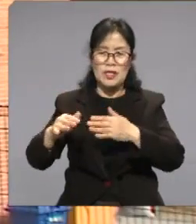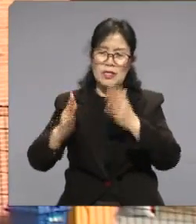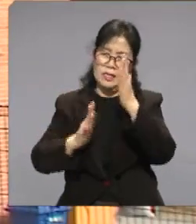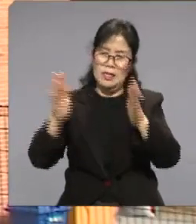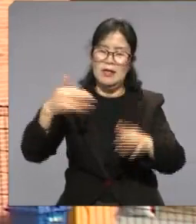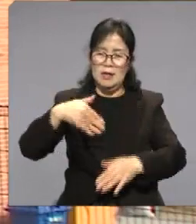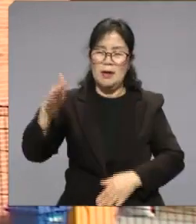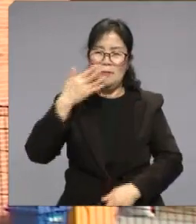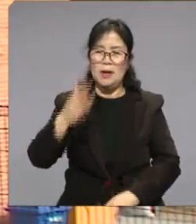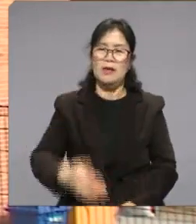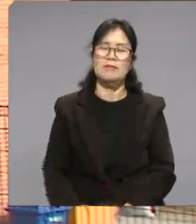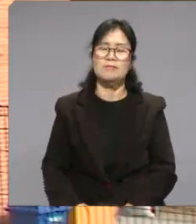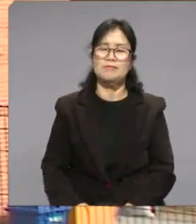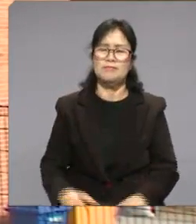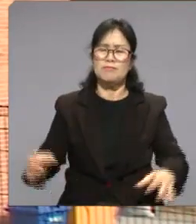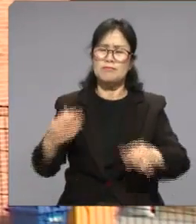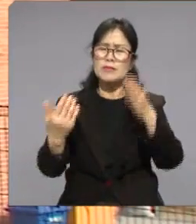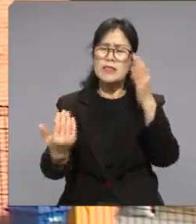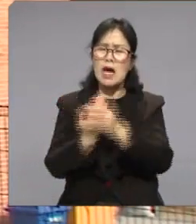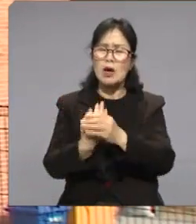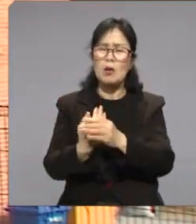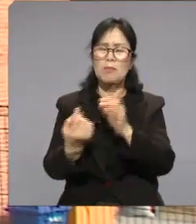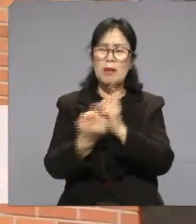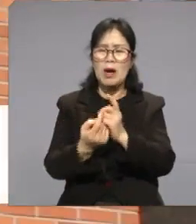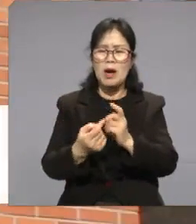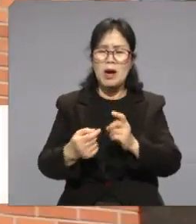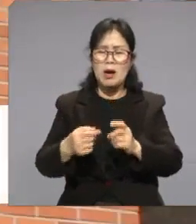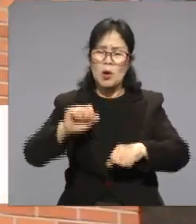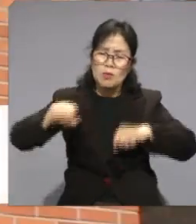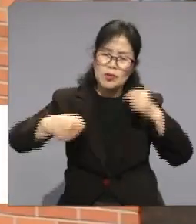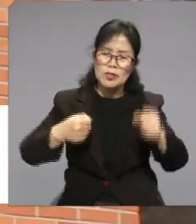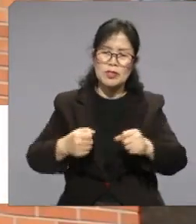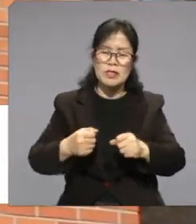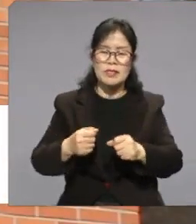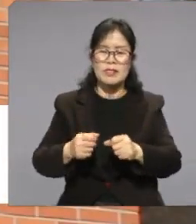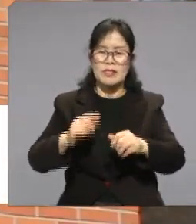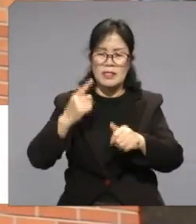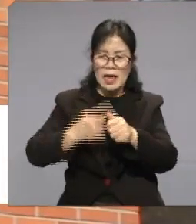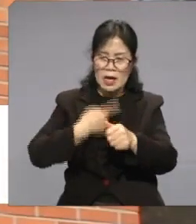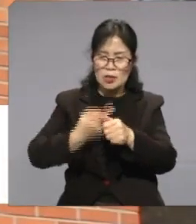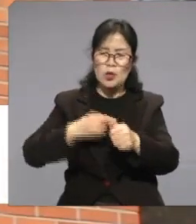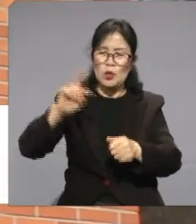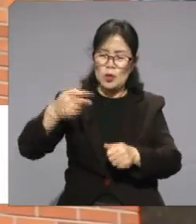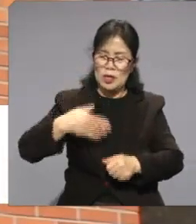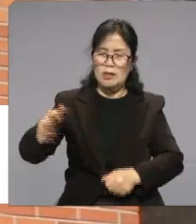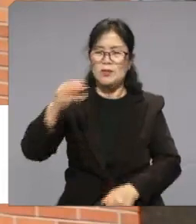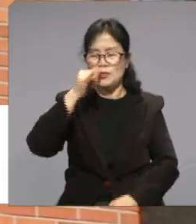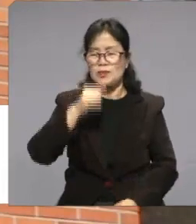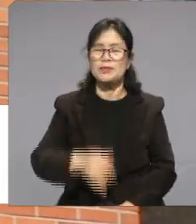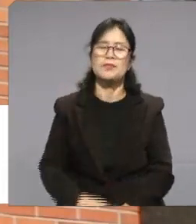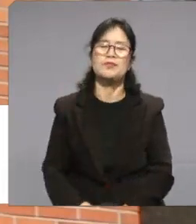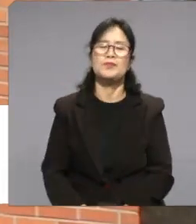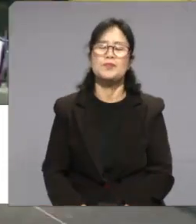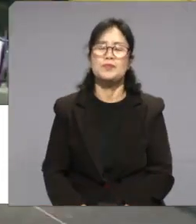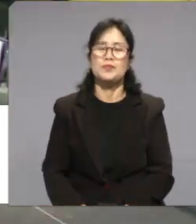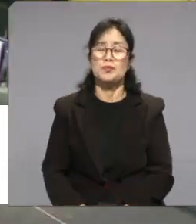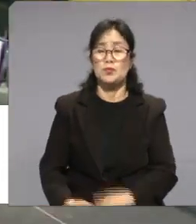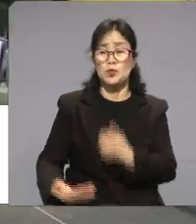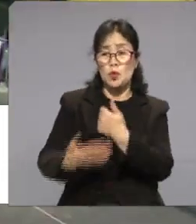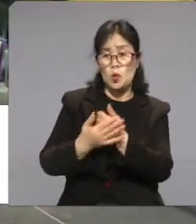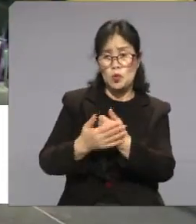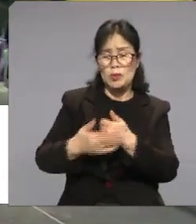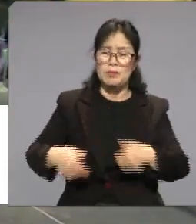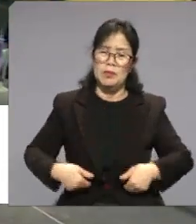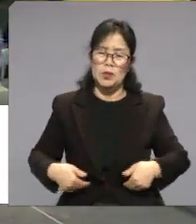야생으로 불리에 사고를 당한 희귀종이 체계적으로 자연에 복귀하고 있습니다 도움의 손길이